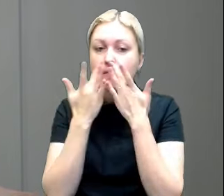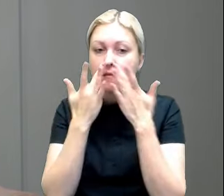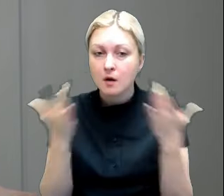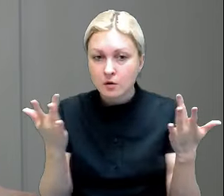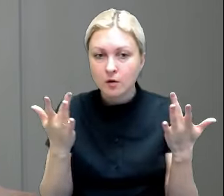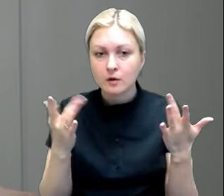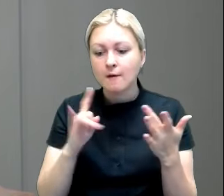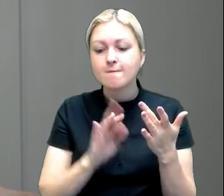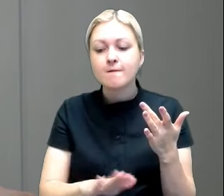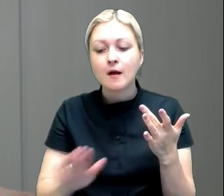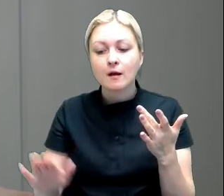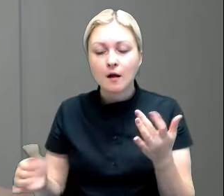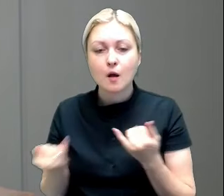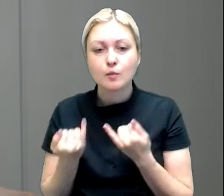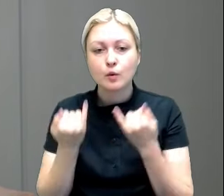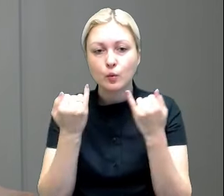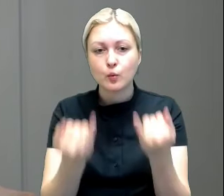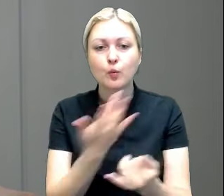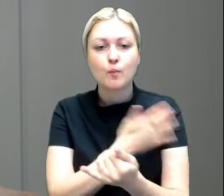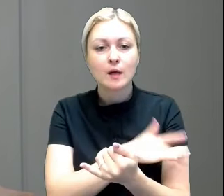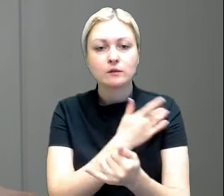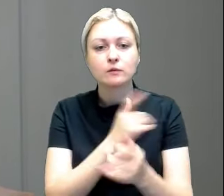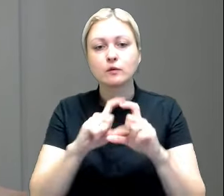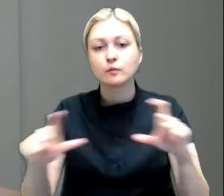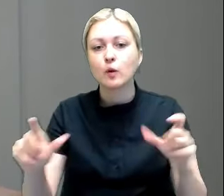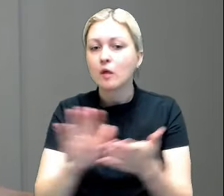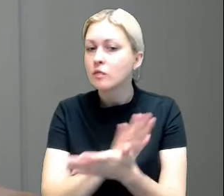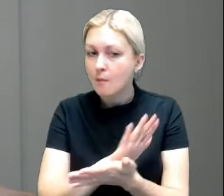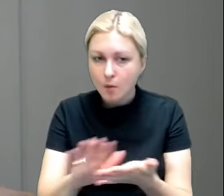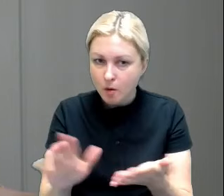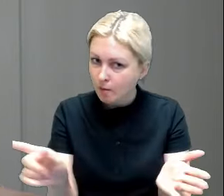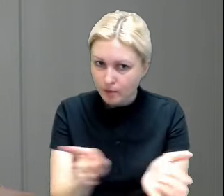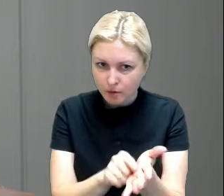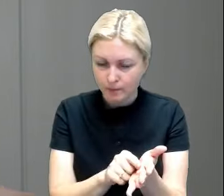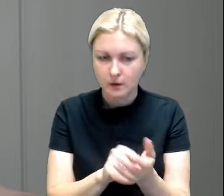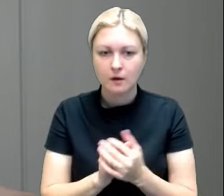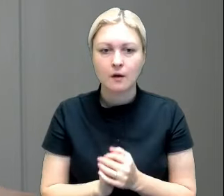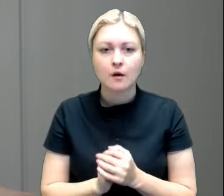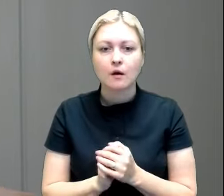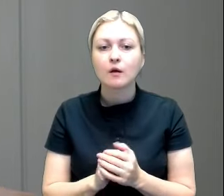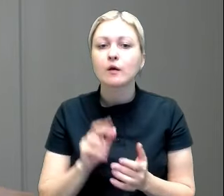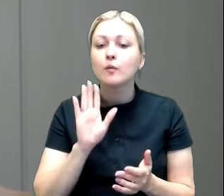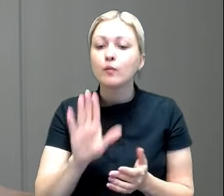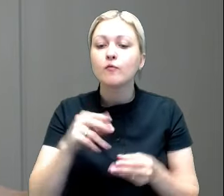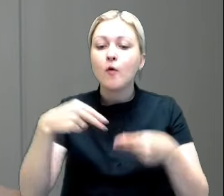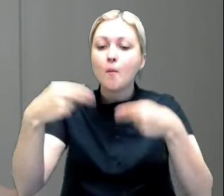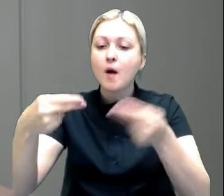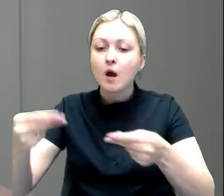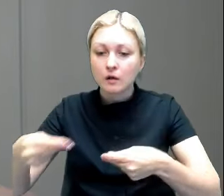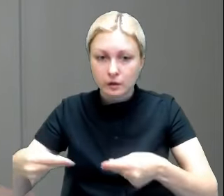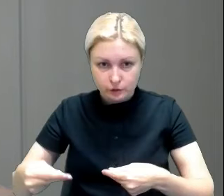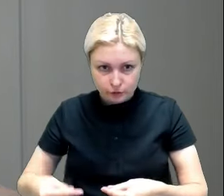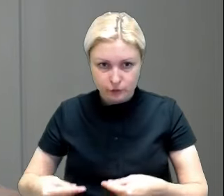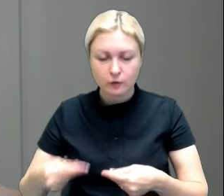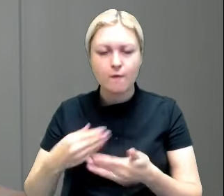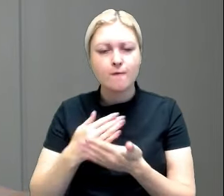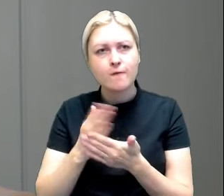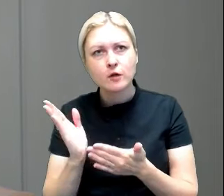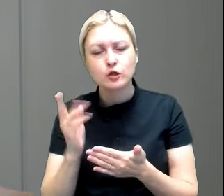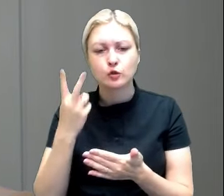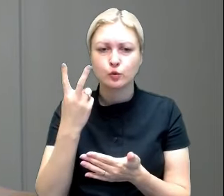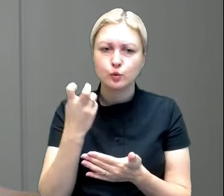nemokamas paslaugas mokyklose minėt peticiją savo parašais parėmė virš 200 netoli